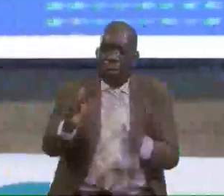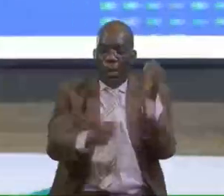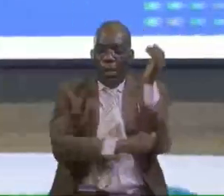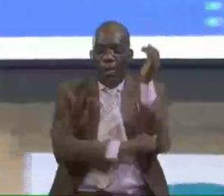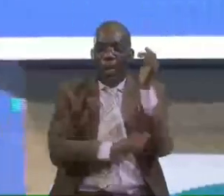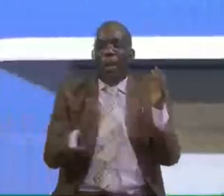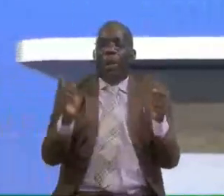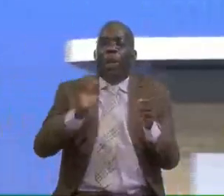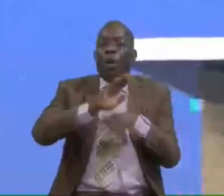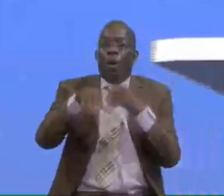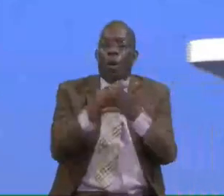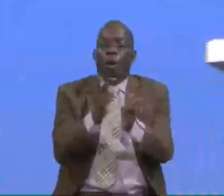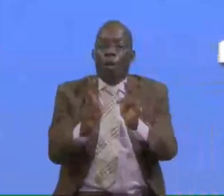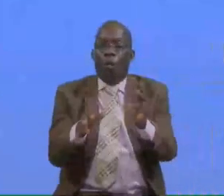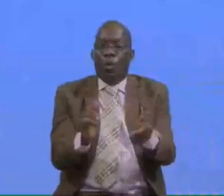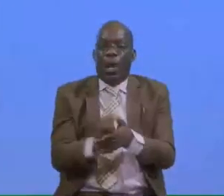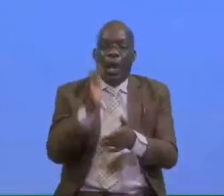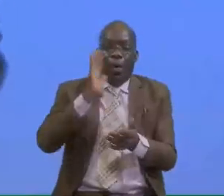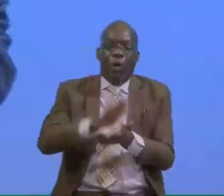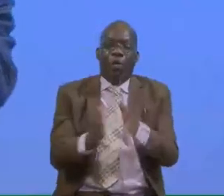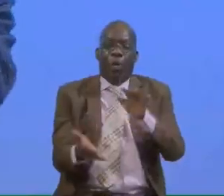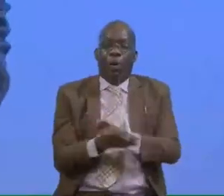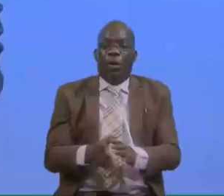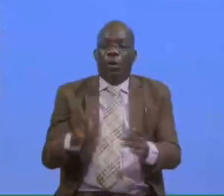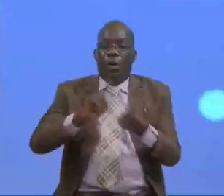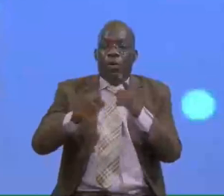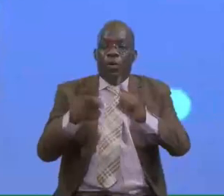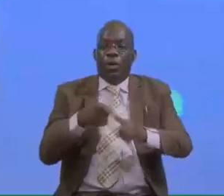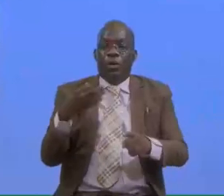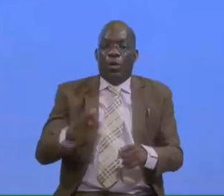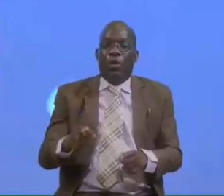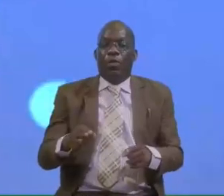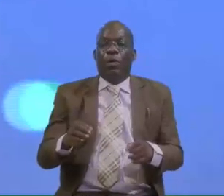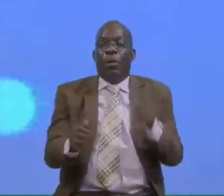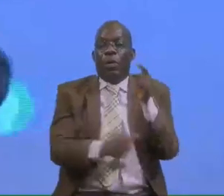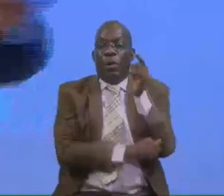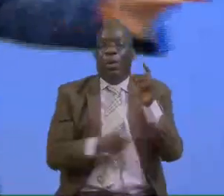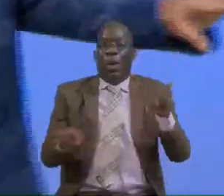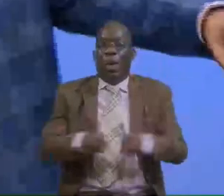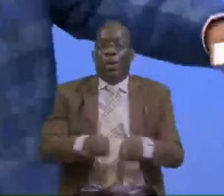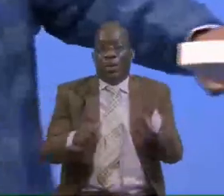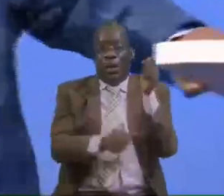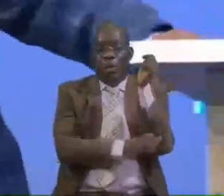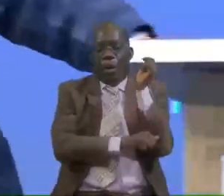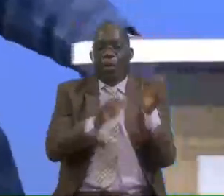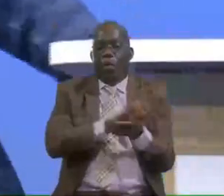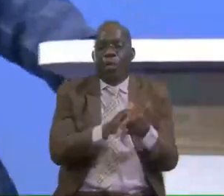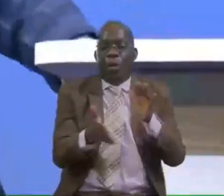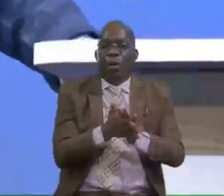ceux-là qui deviendront amis de Christ, comme Abraham est devenu l'ami de Dieu.